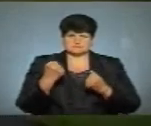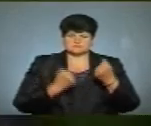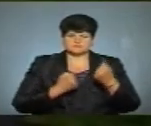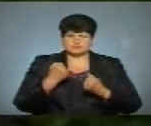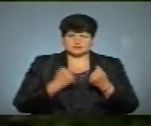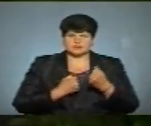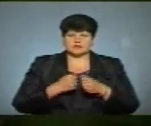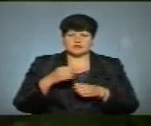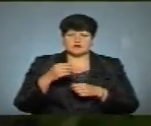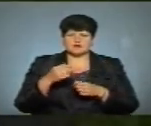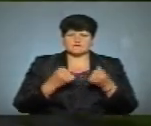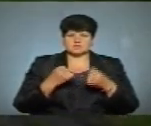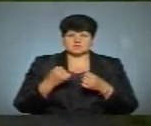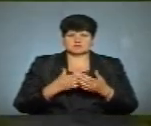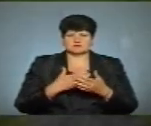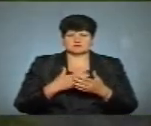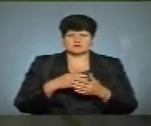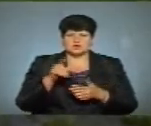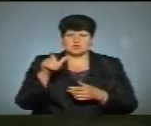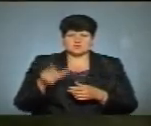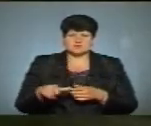громадянин Польщі.